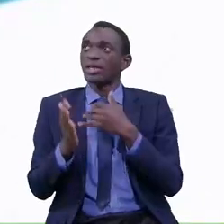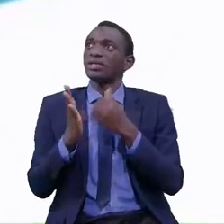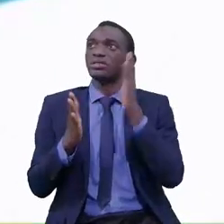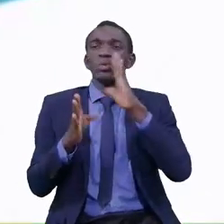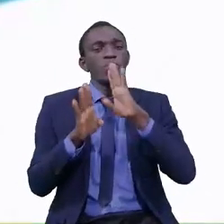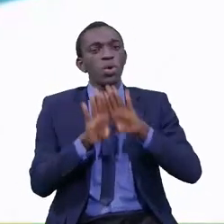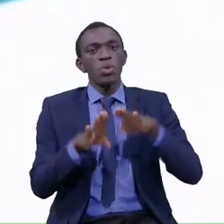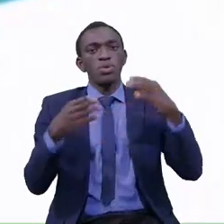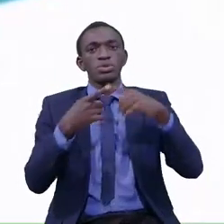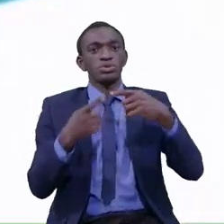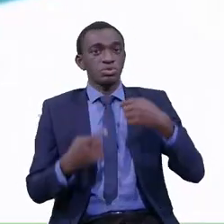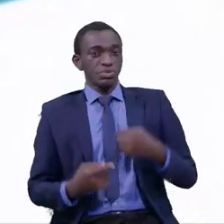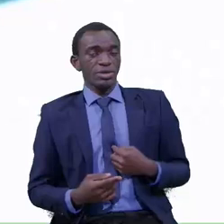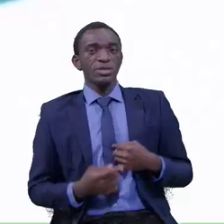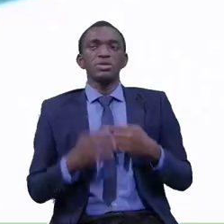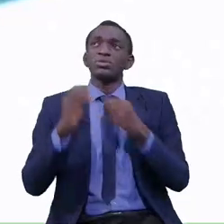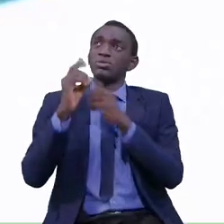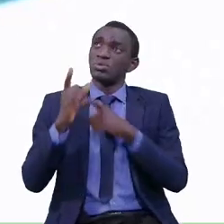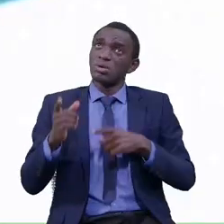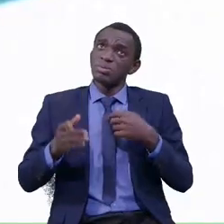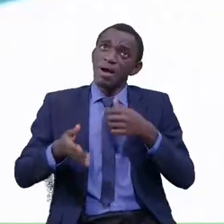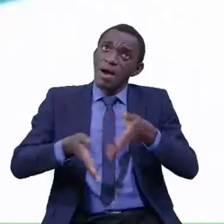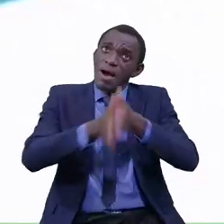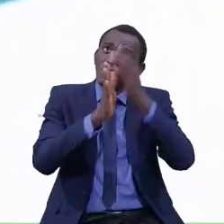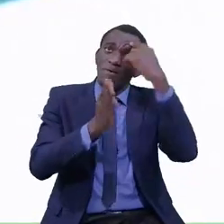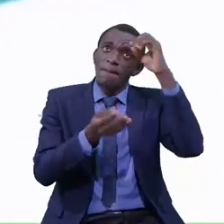de frapper et tu ouvriras la porte. Je demande pour